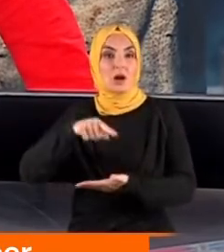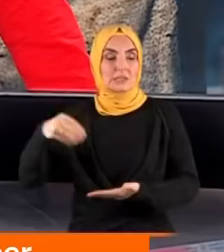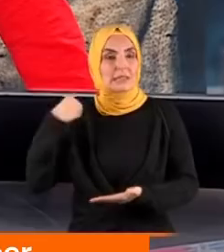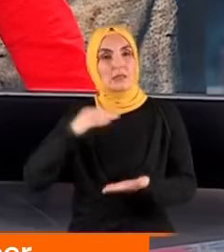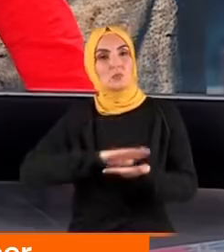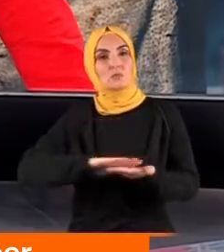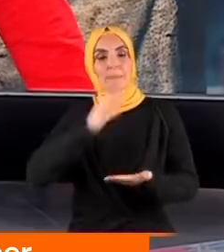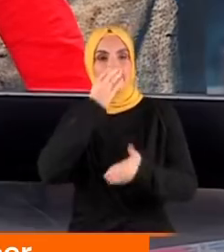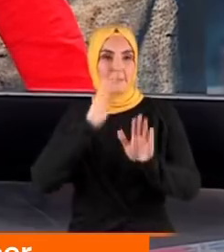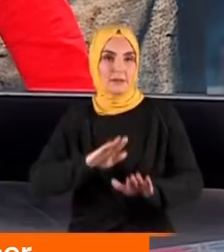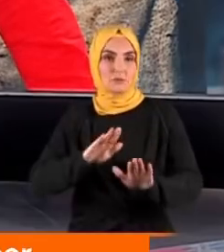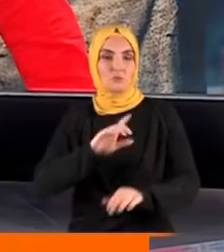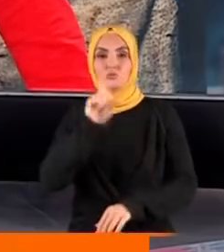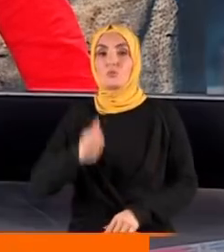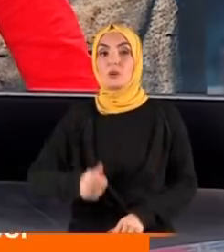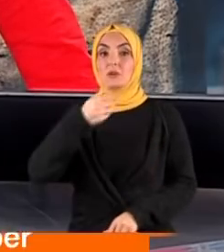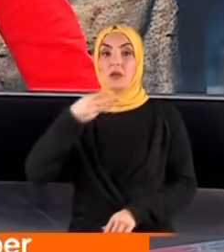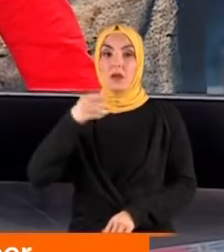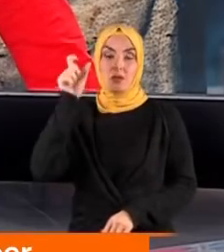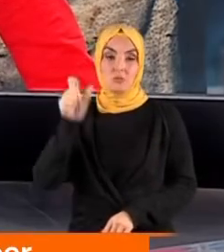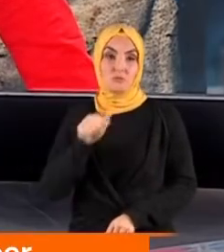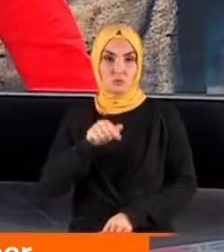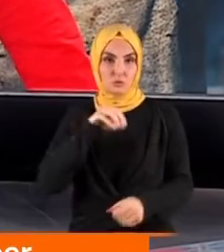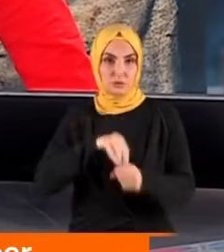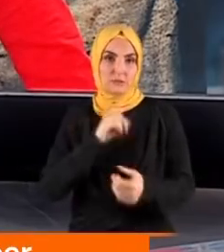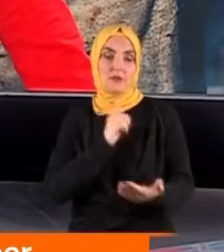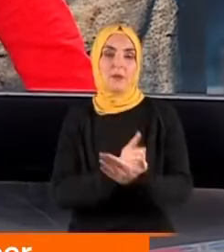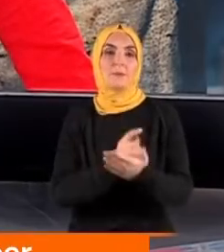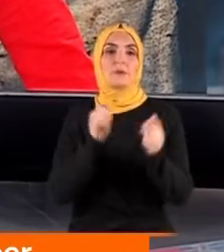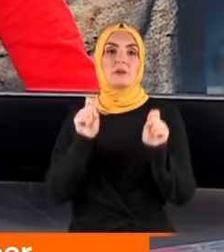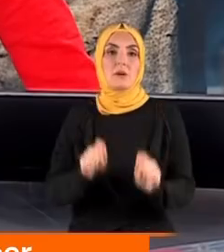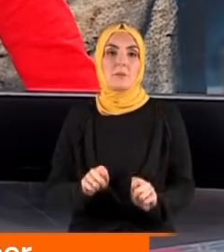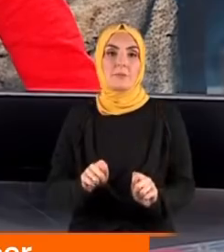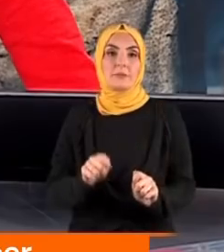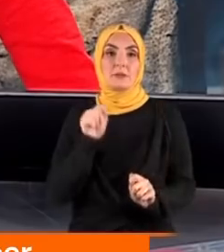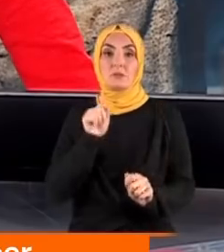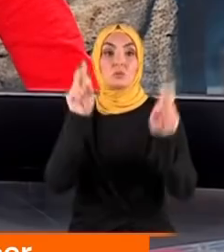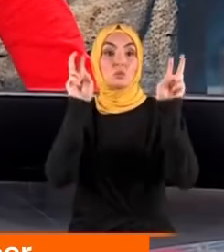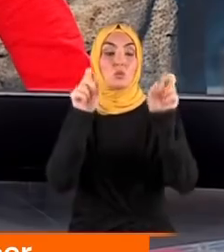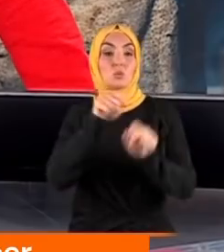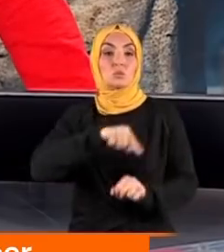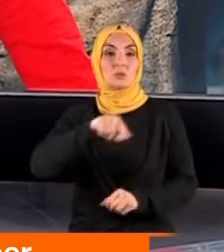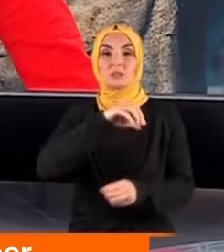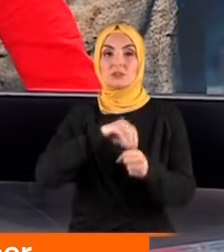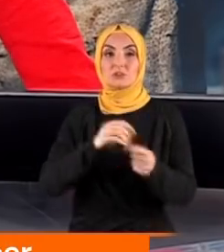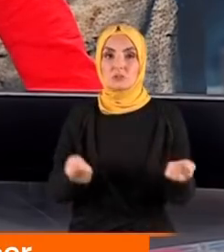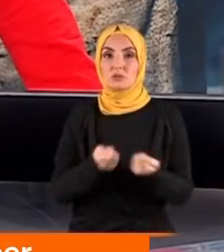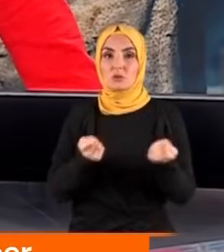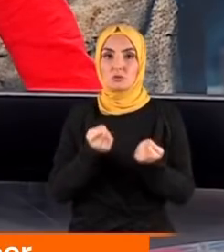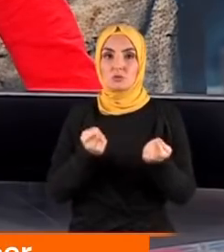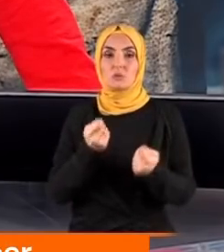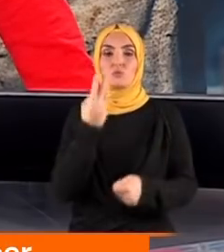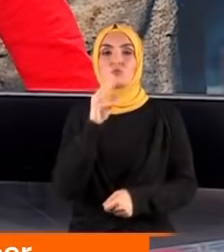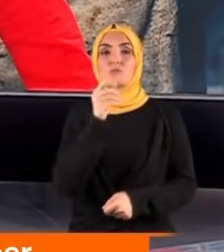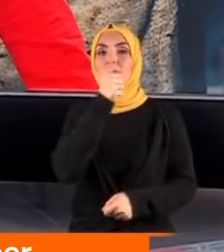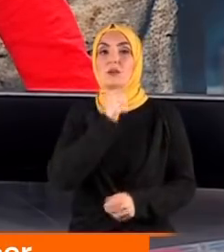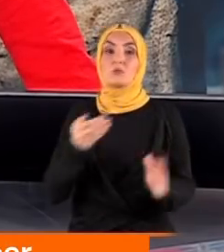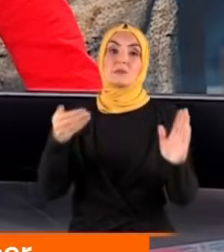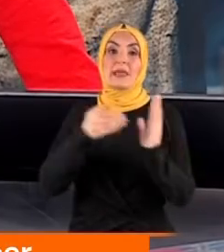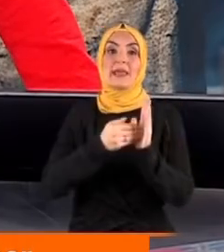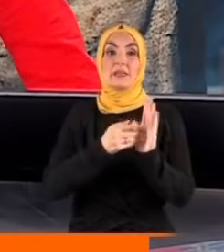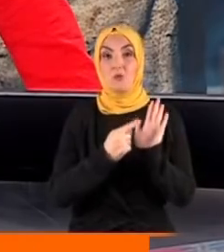bunun için bizzat talimat verdi. Üzerinde çalışılan başlıklar arasında 3600 ek gösterge de var. İşte